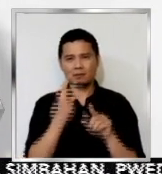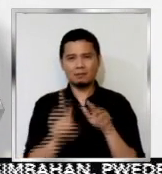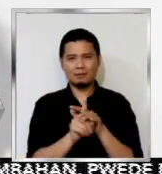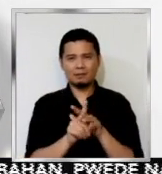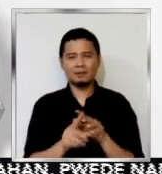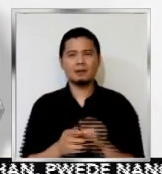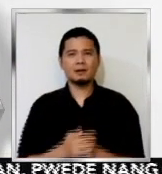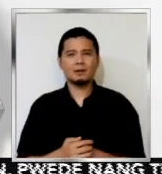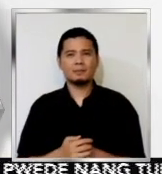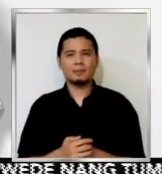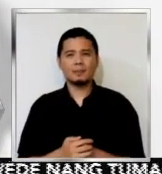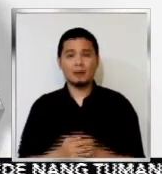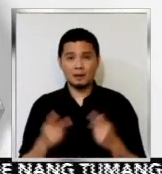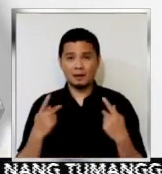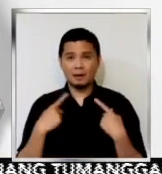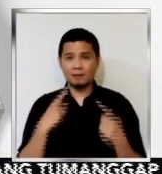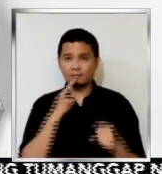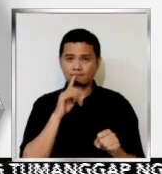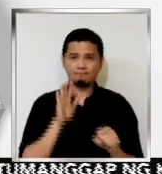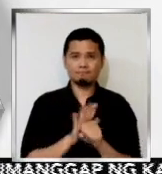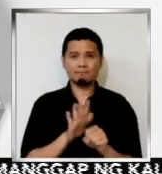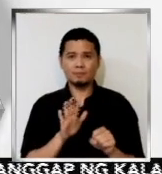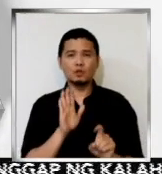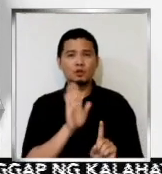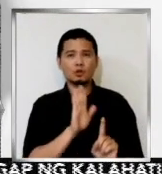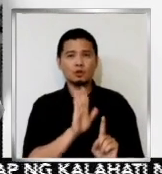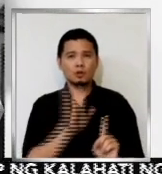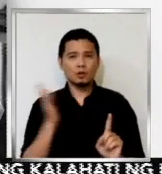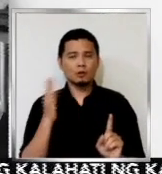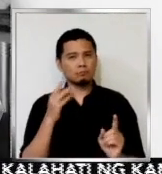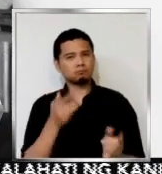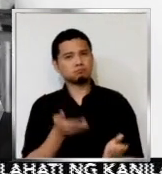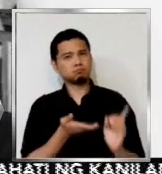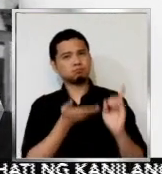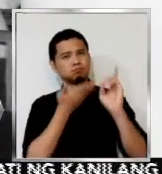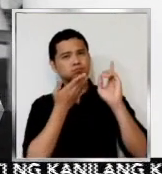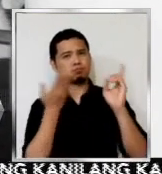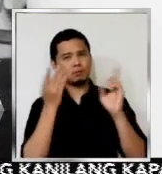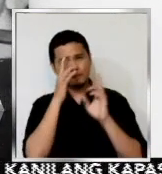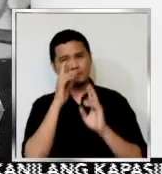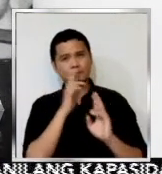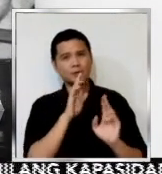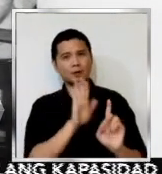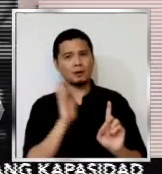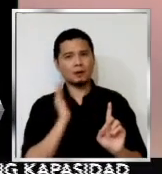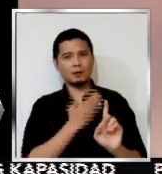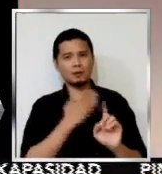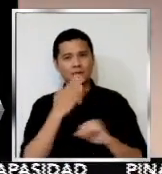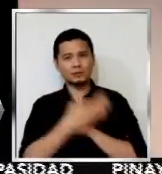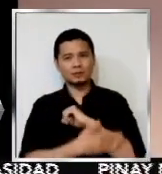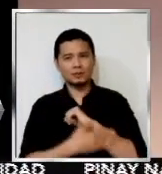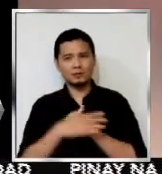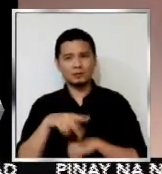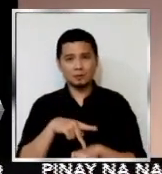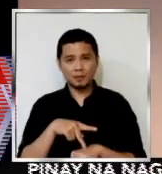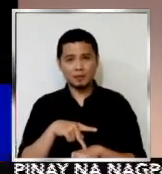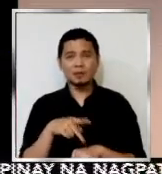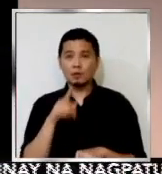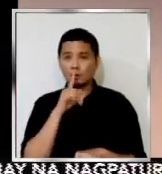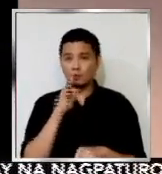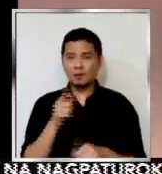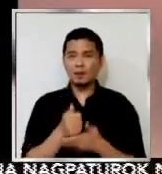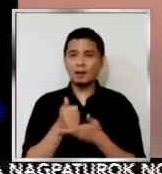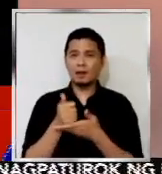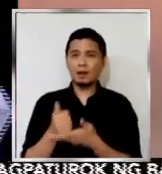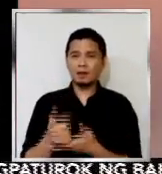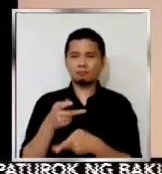nakamit at naibigay na karangalan sa ating bansa, ang aral na itinatak ni The Big Difference sa kanyang mga anak. He was a big-hearted man. Talaga